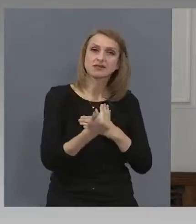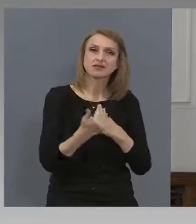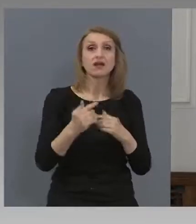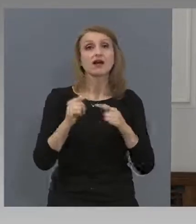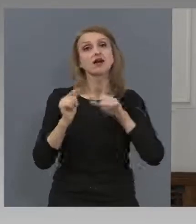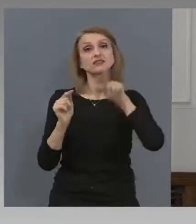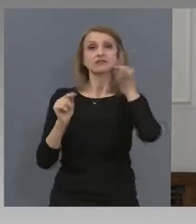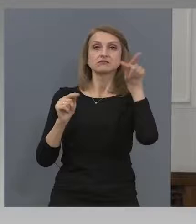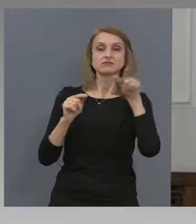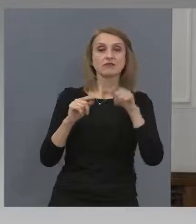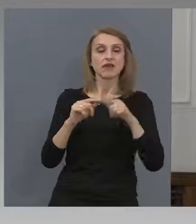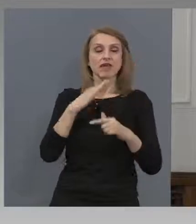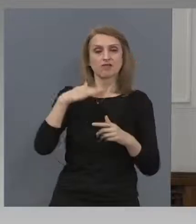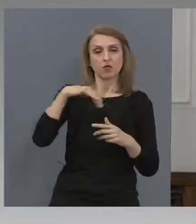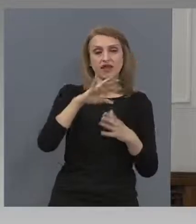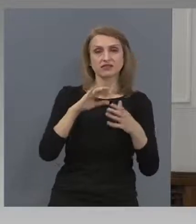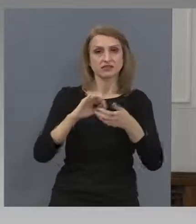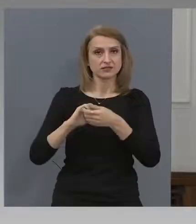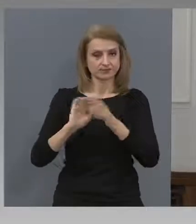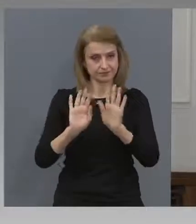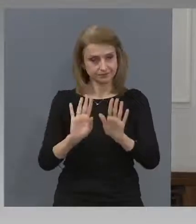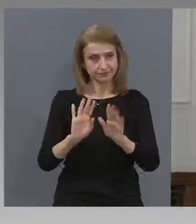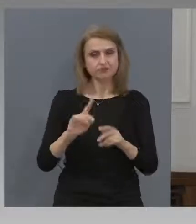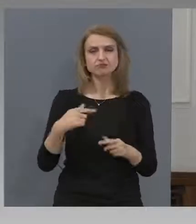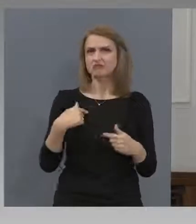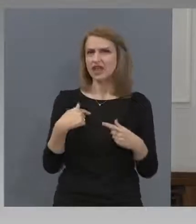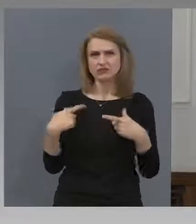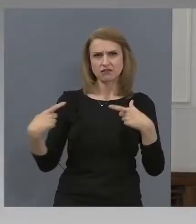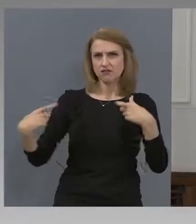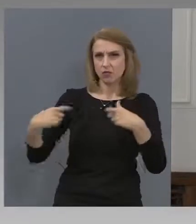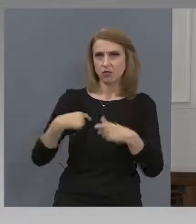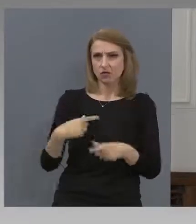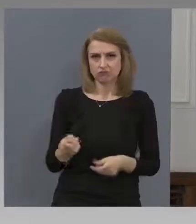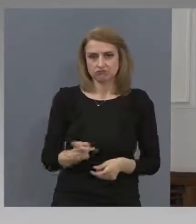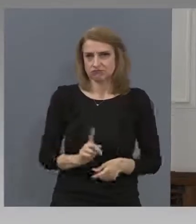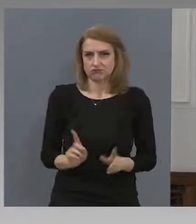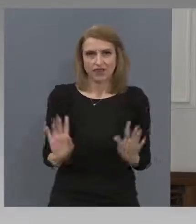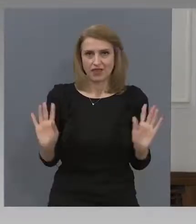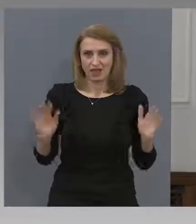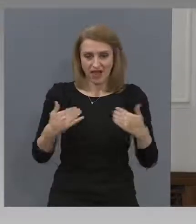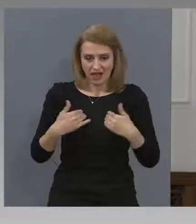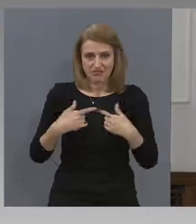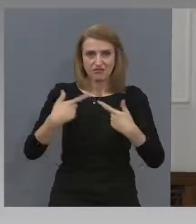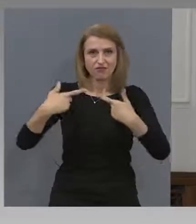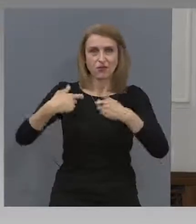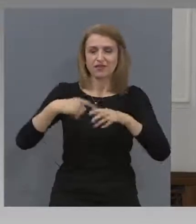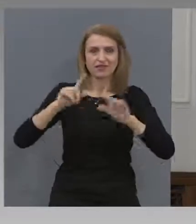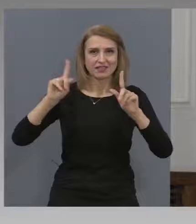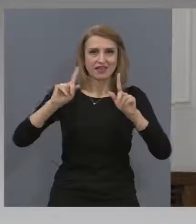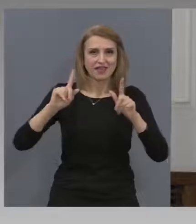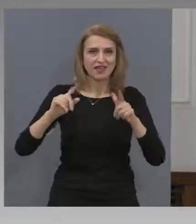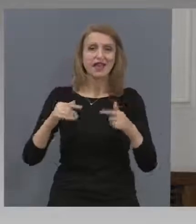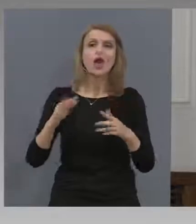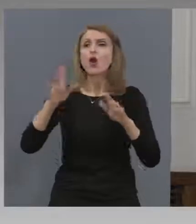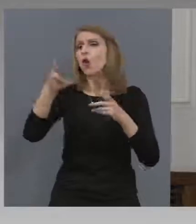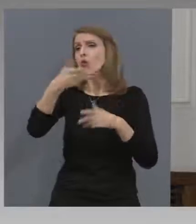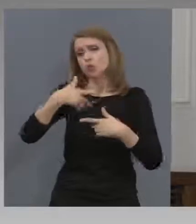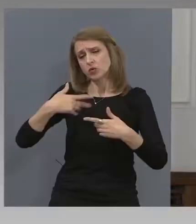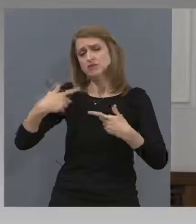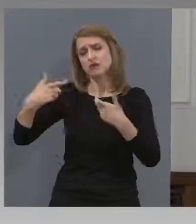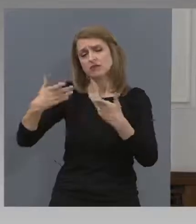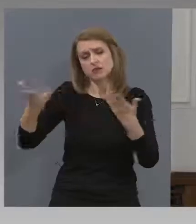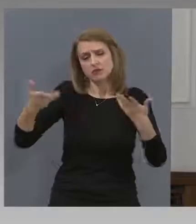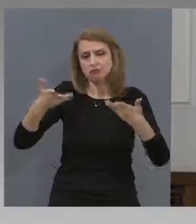Благодаря. Благодаря за въпроса. Аз война с никой не водя. Който я води с мен е свободен или да я води, или да не я води. Аз не мога да кажа